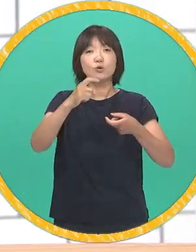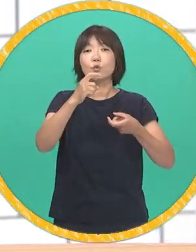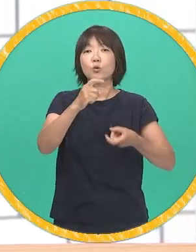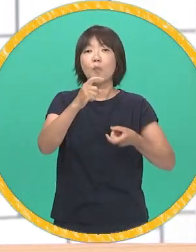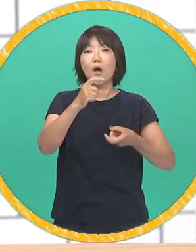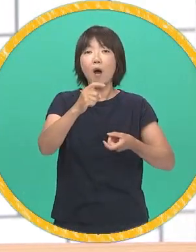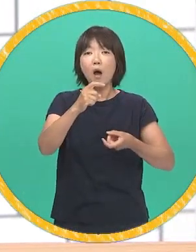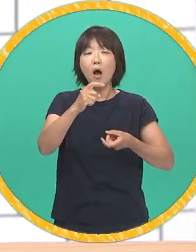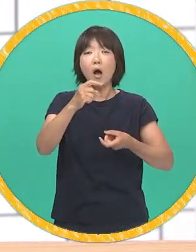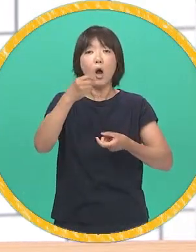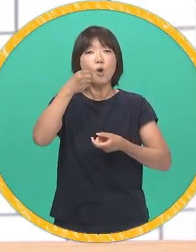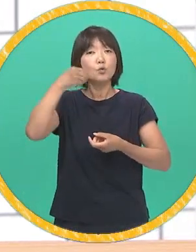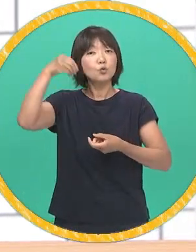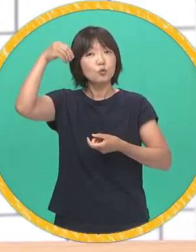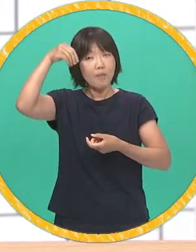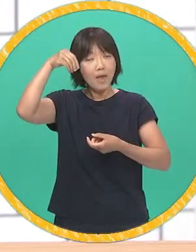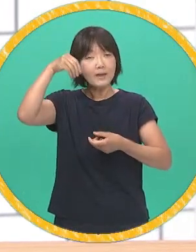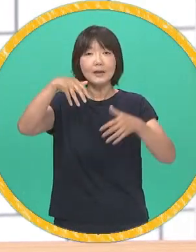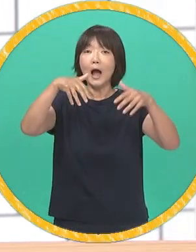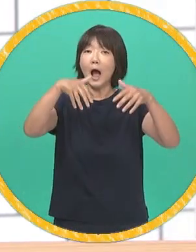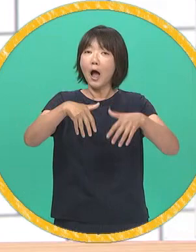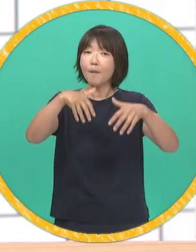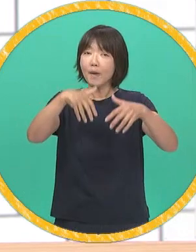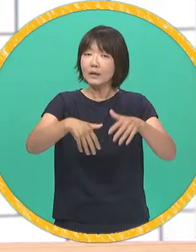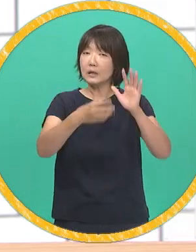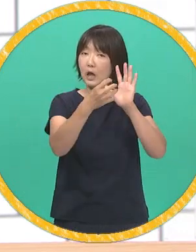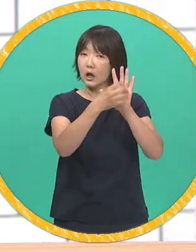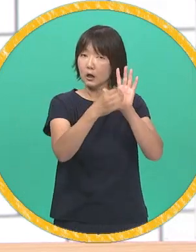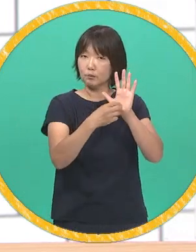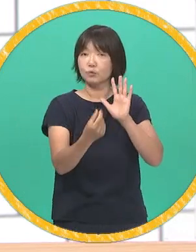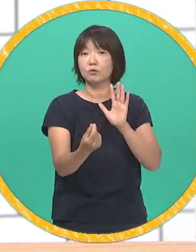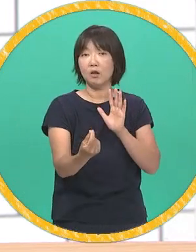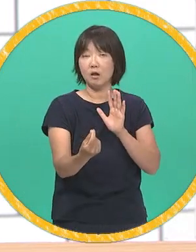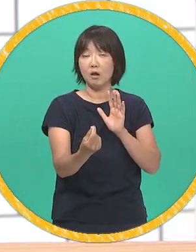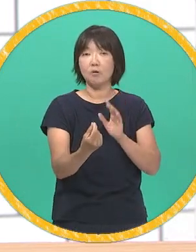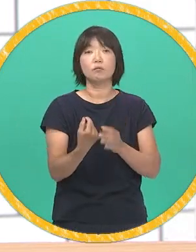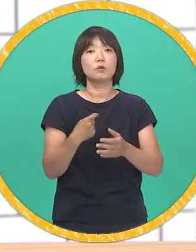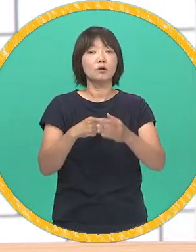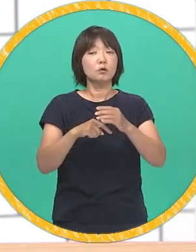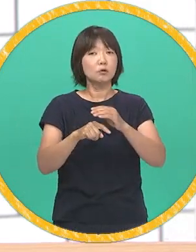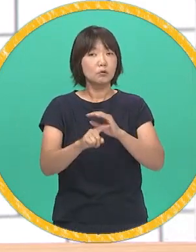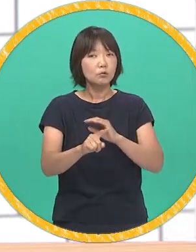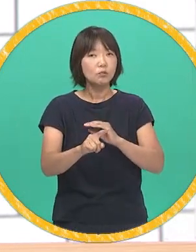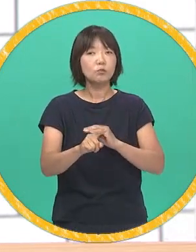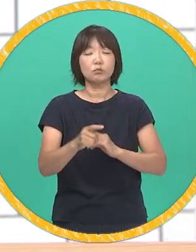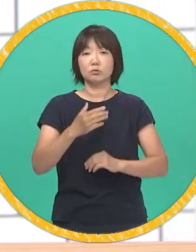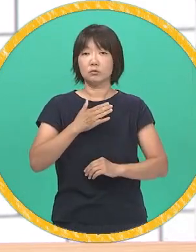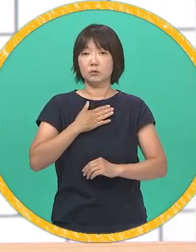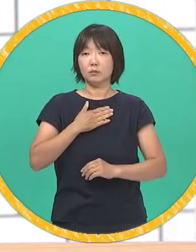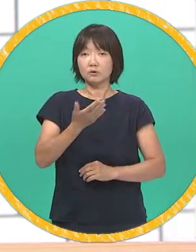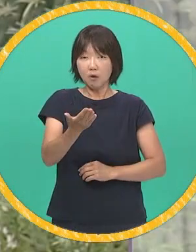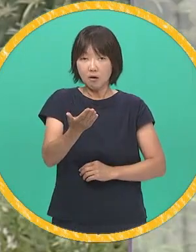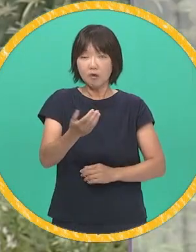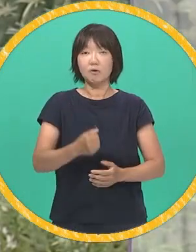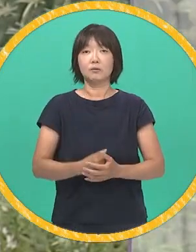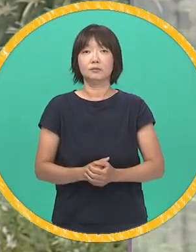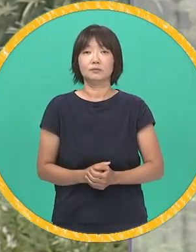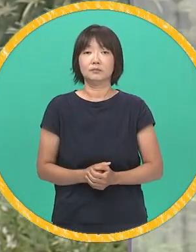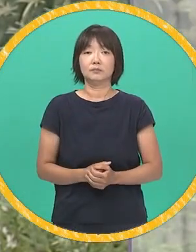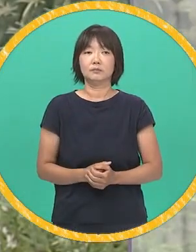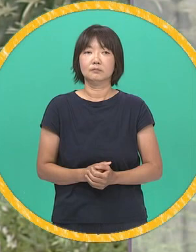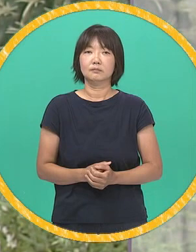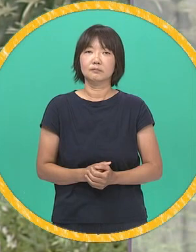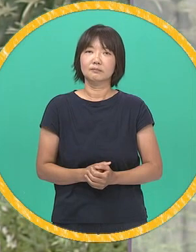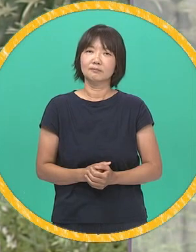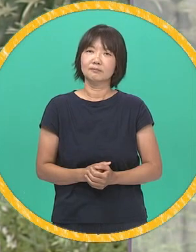って海に雨と各じゃないですかほい品なぜ運命に天へと書くかわかりますか田崎さんなぜ